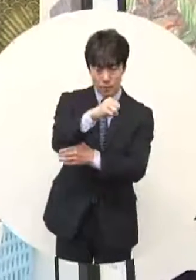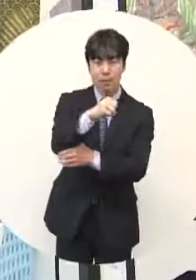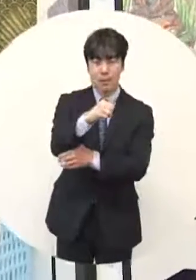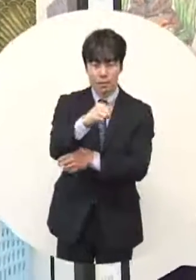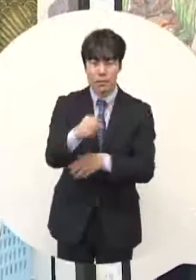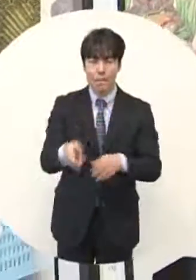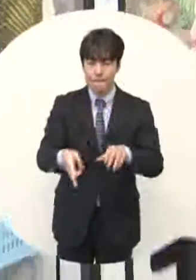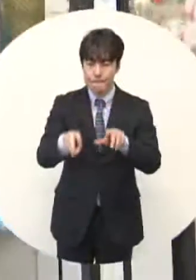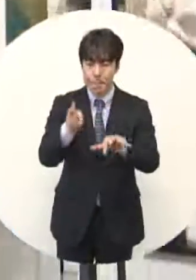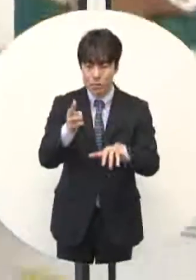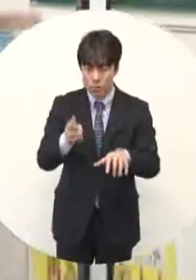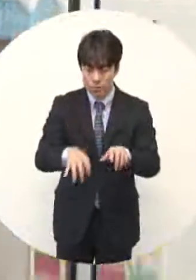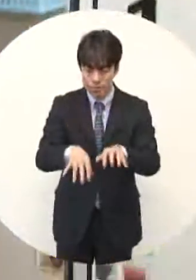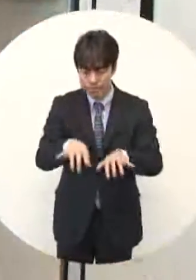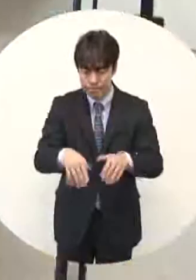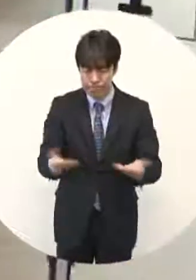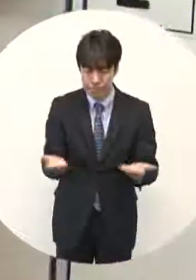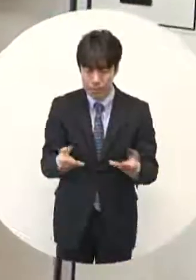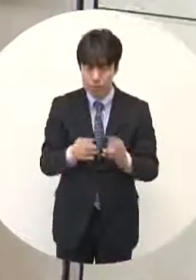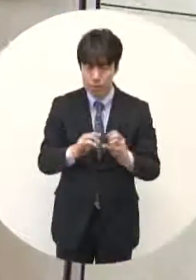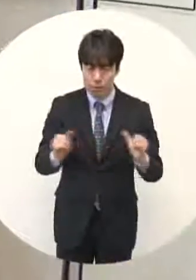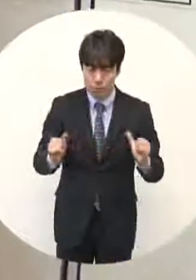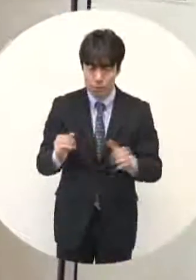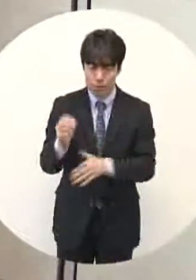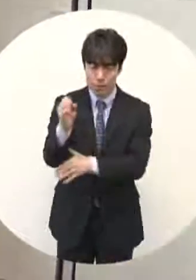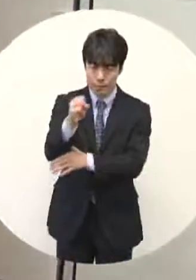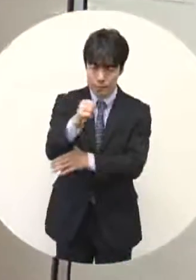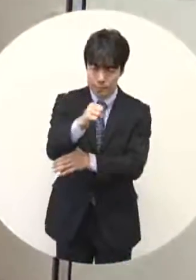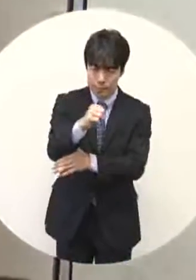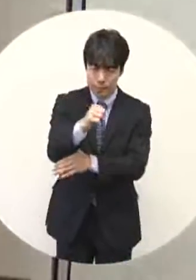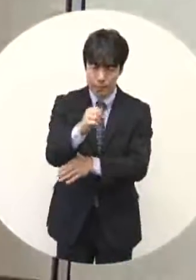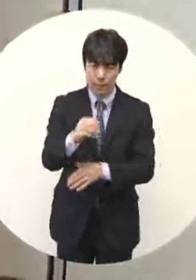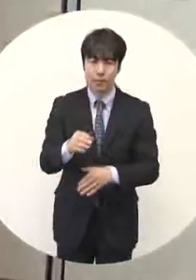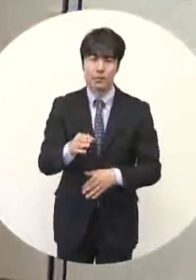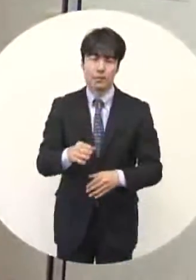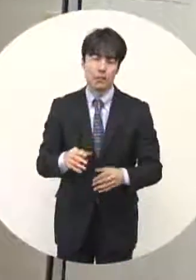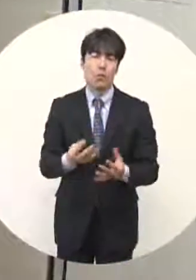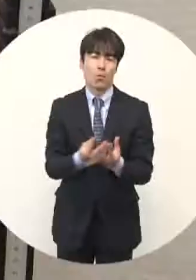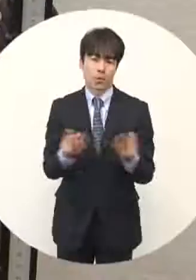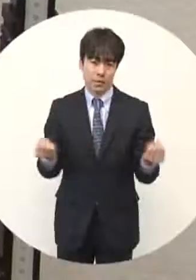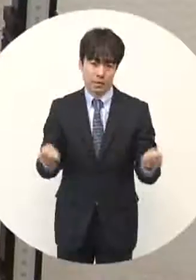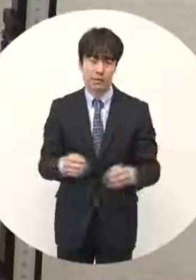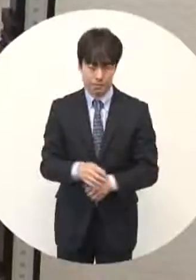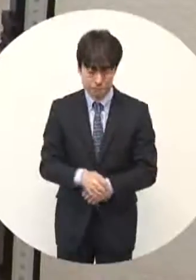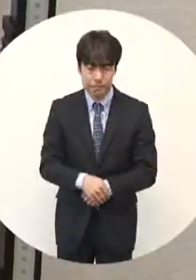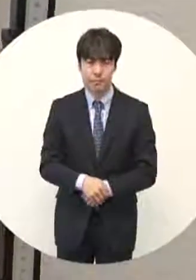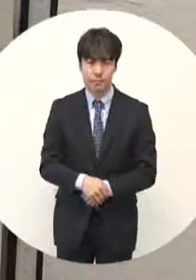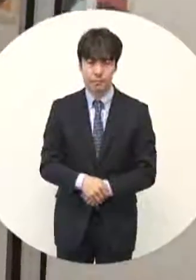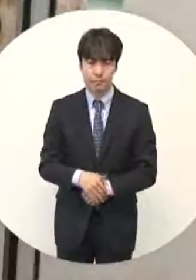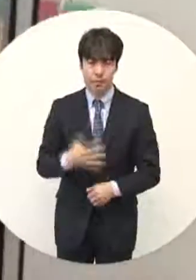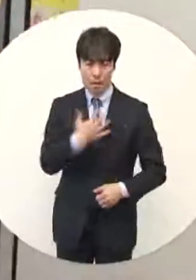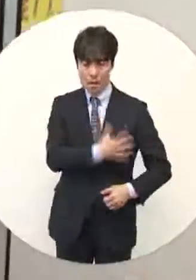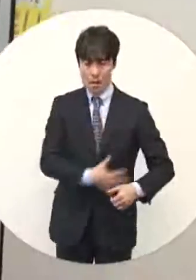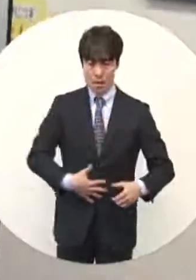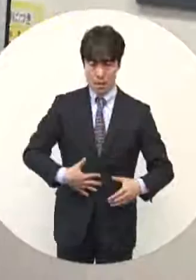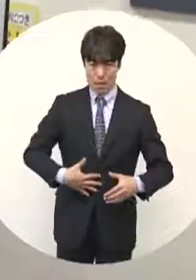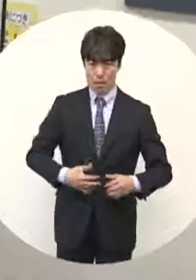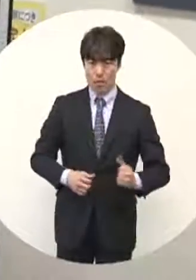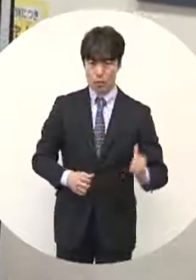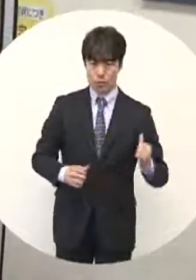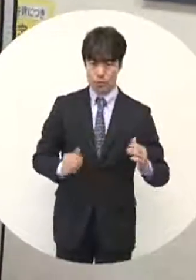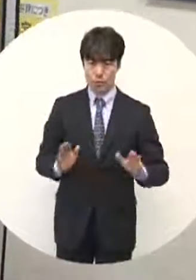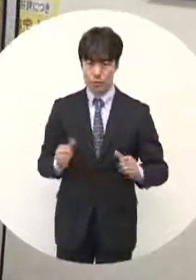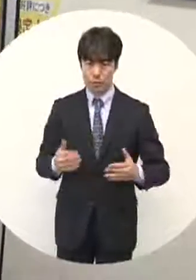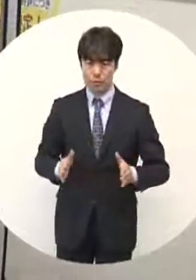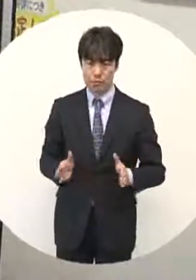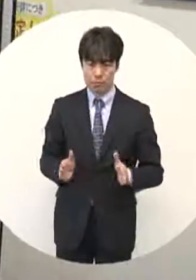スクワークが多い方だったりとか、結構そういった方非常にこういう姿勢になりやすくなります。体が後ろ側にねじれているっていう